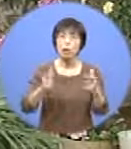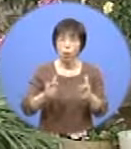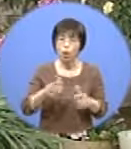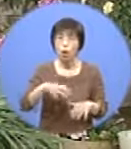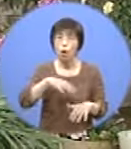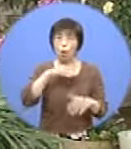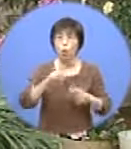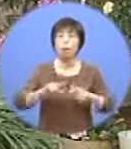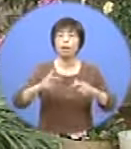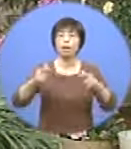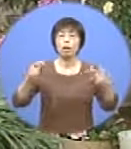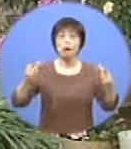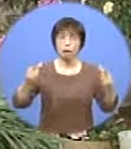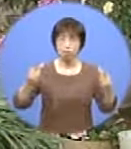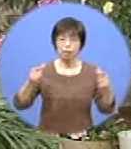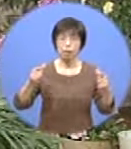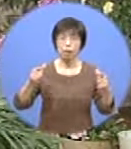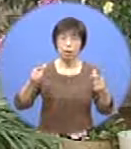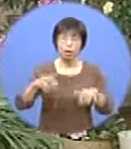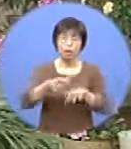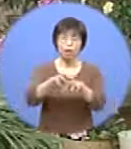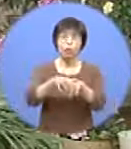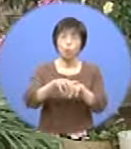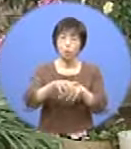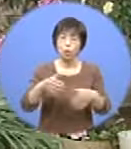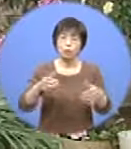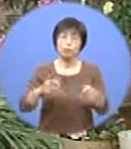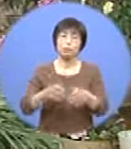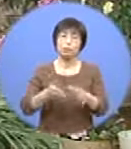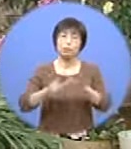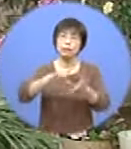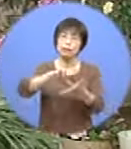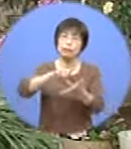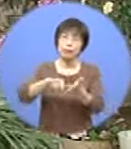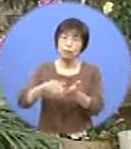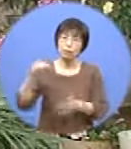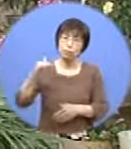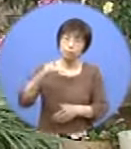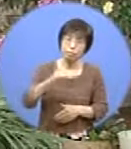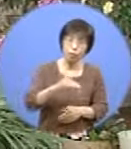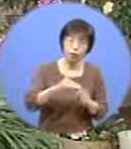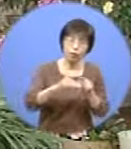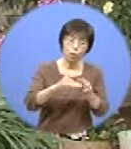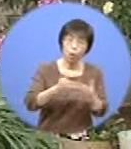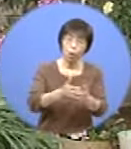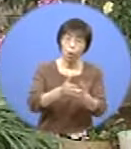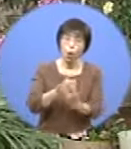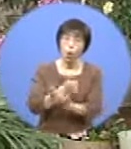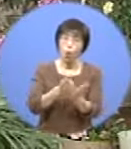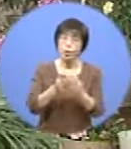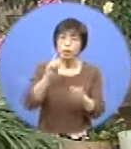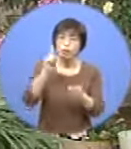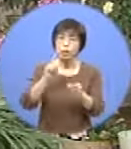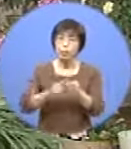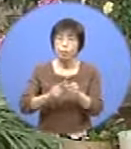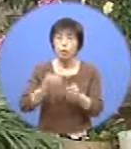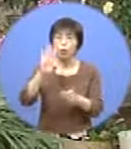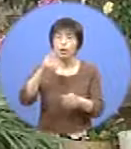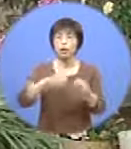って活気が失われつつある農村地域、その保全に向けた県の取り組みを紹介します